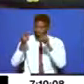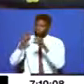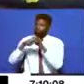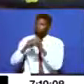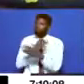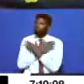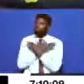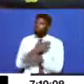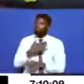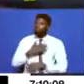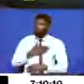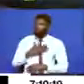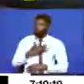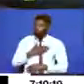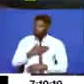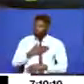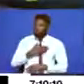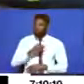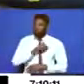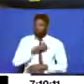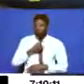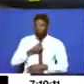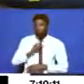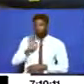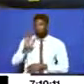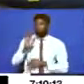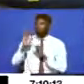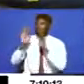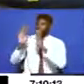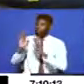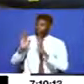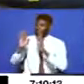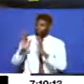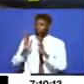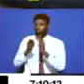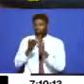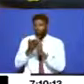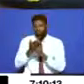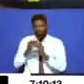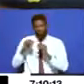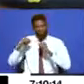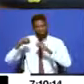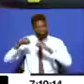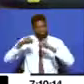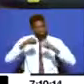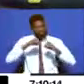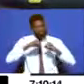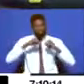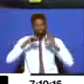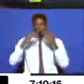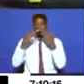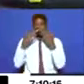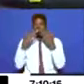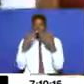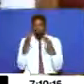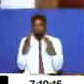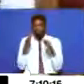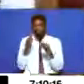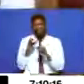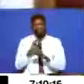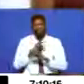Senator Jonyoto in his campaigns. It was through mutual agreement. Nothing except